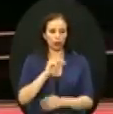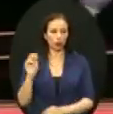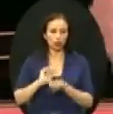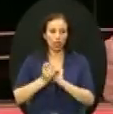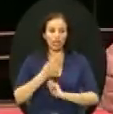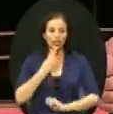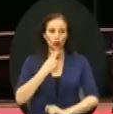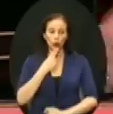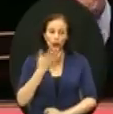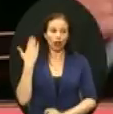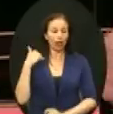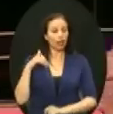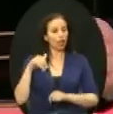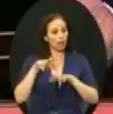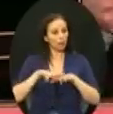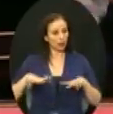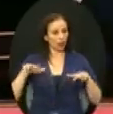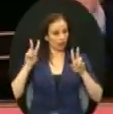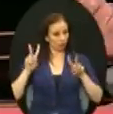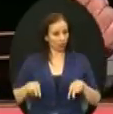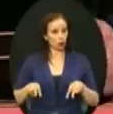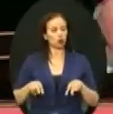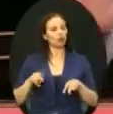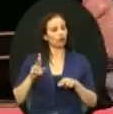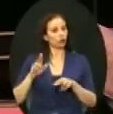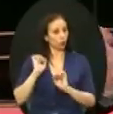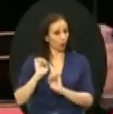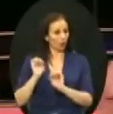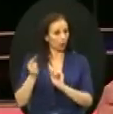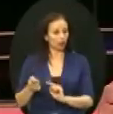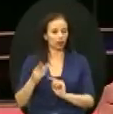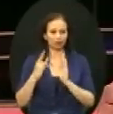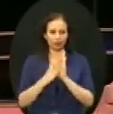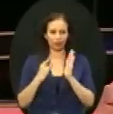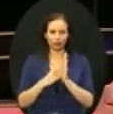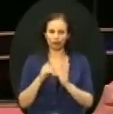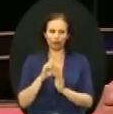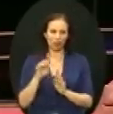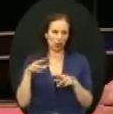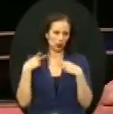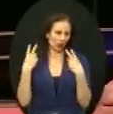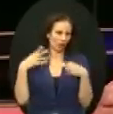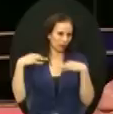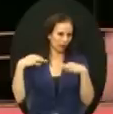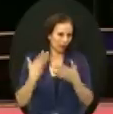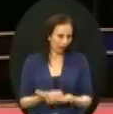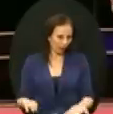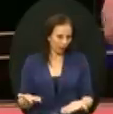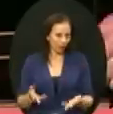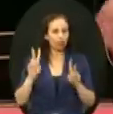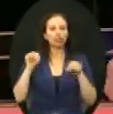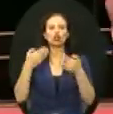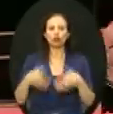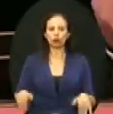והוא הצביע בשביל זה. אז למה הוא, כל ההסכמות האלה וכל החוקים האלה הם לא שווים את הנייר שעליו כתוב החוק? אז יש